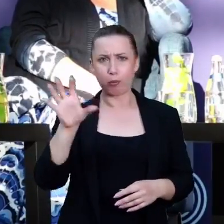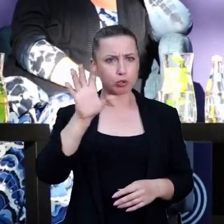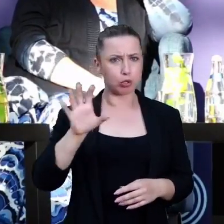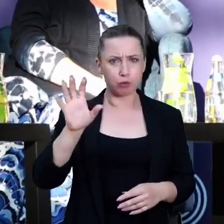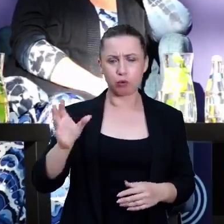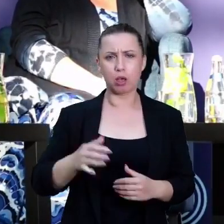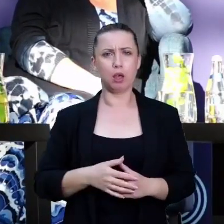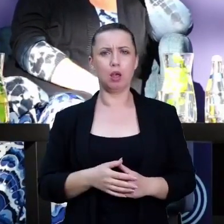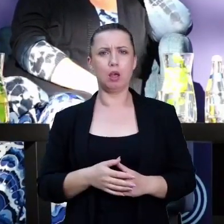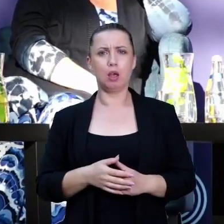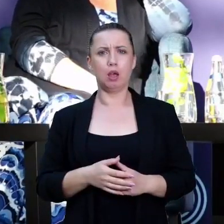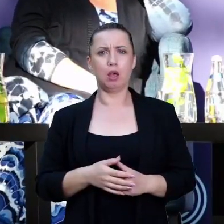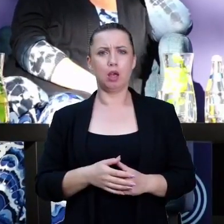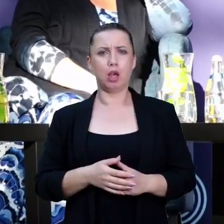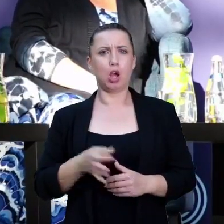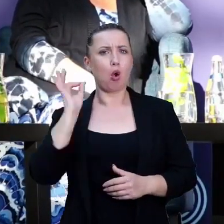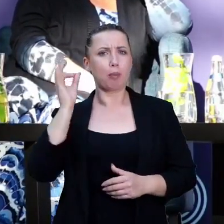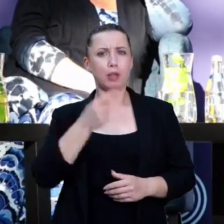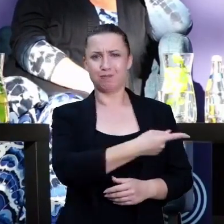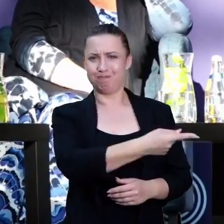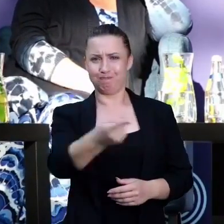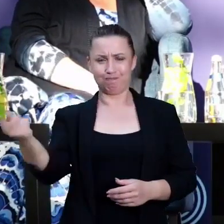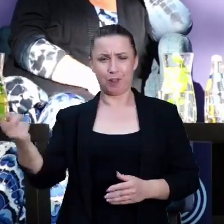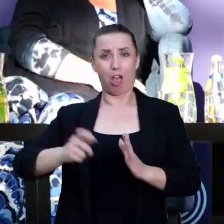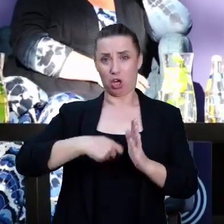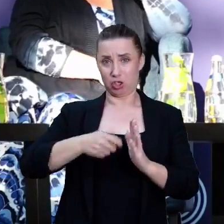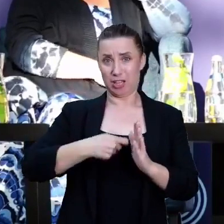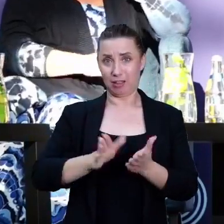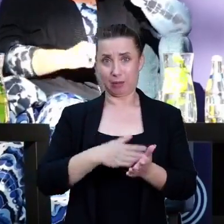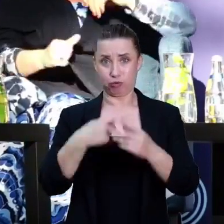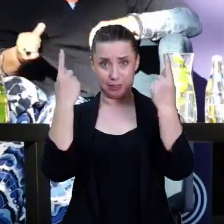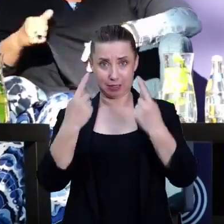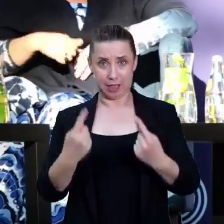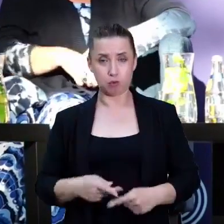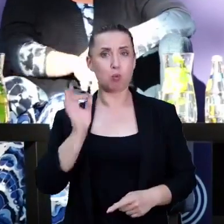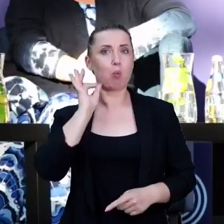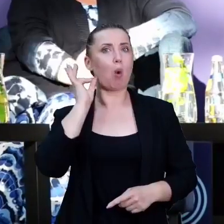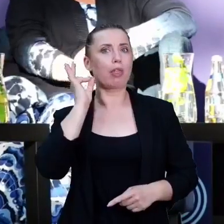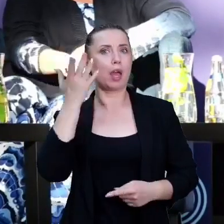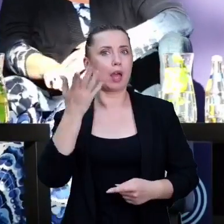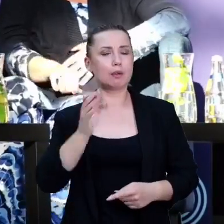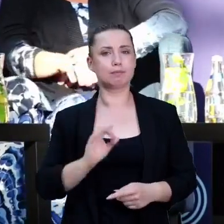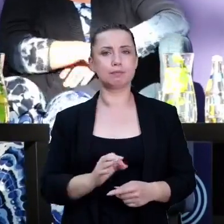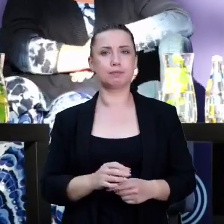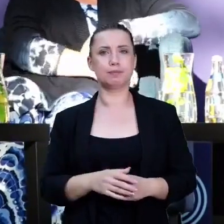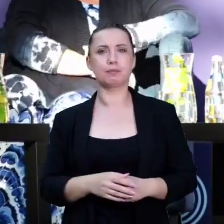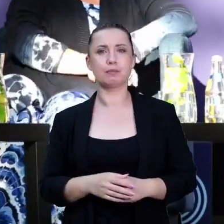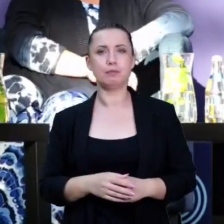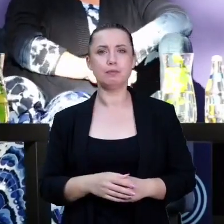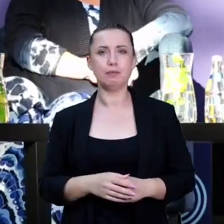wśród kobiet, reżyserek, młodych reżyserzyc, jeszcze nie